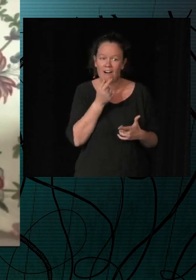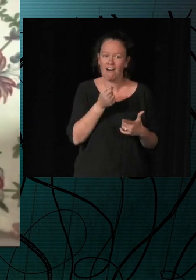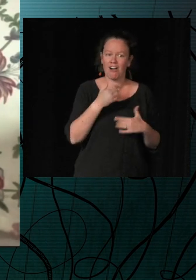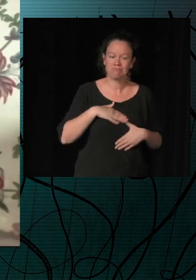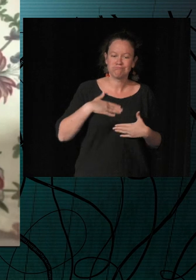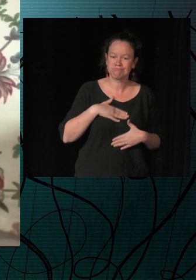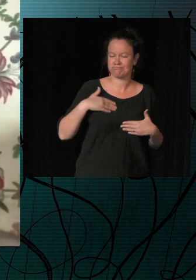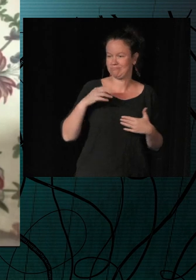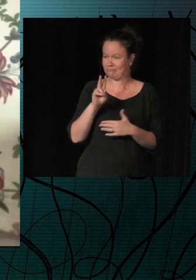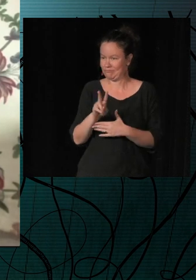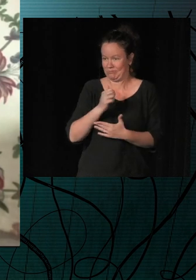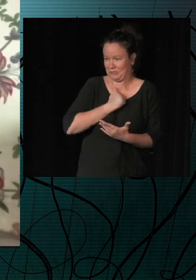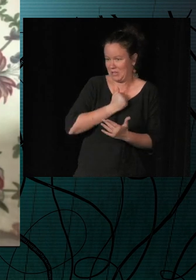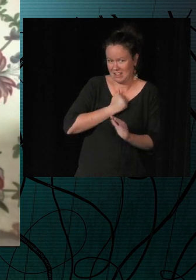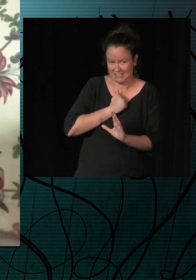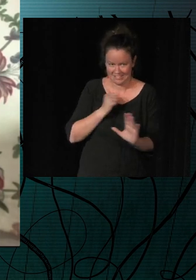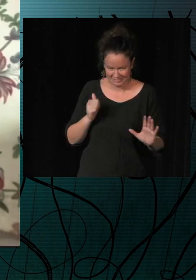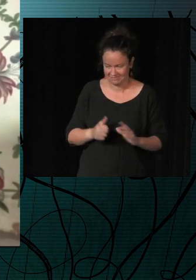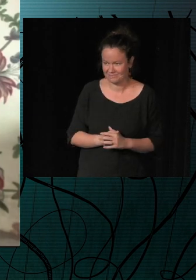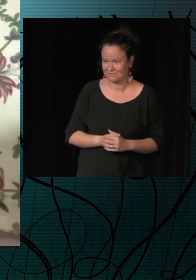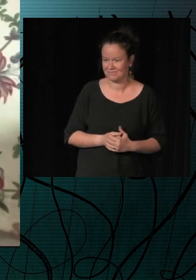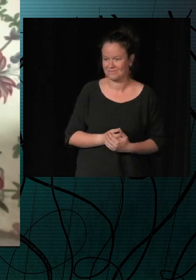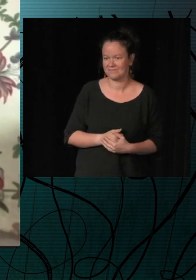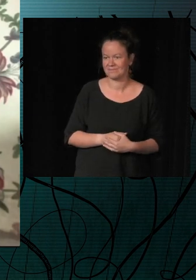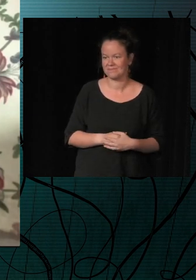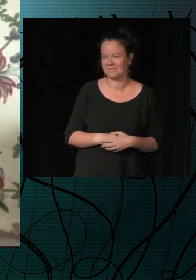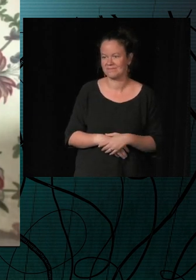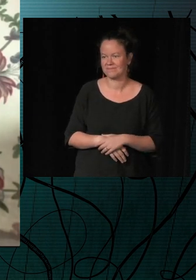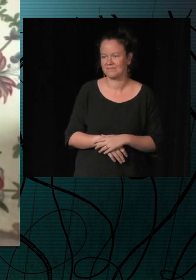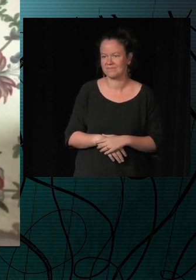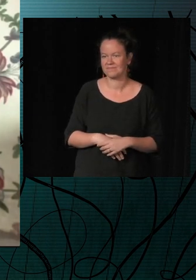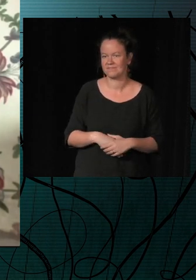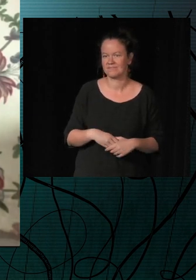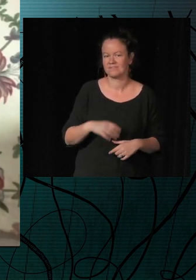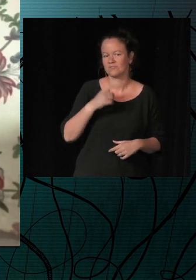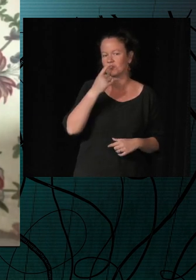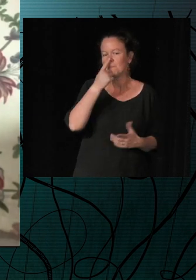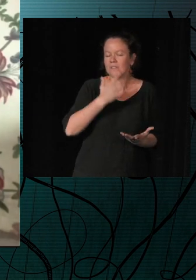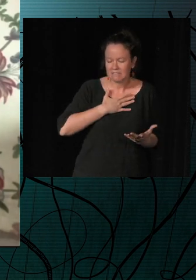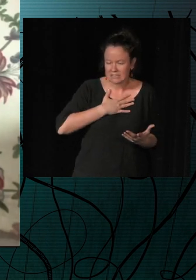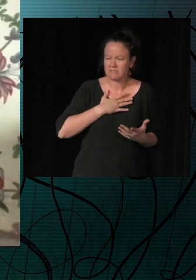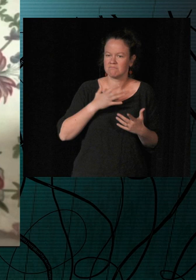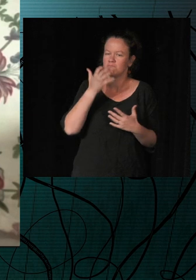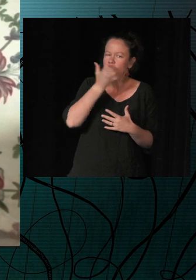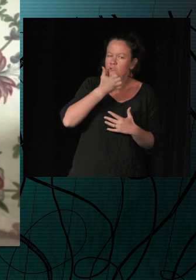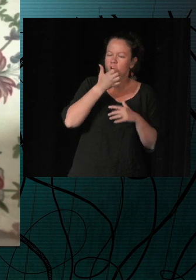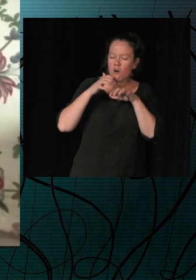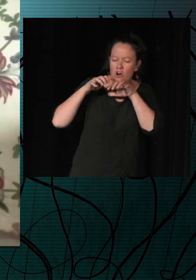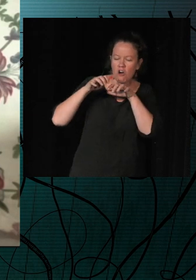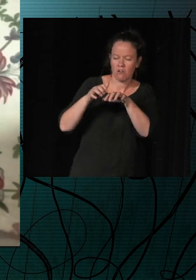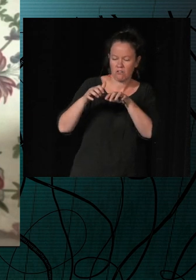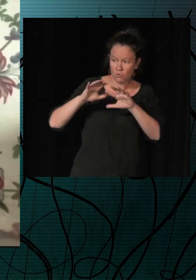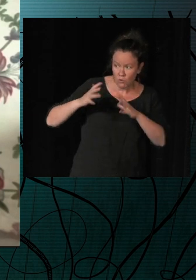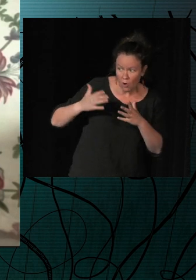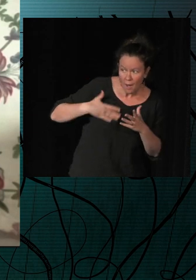choses des choses personnelles aussi euh on n vient pas à l'aurreur par hasard je pense aussi et